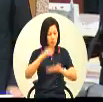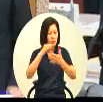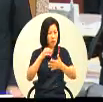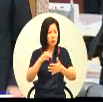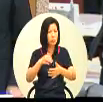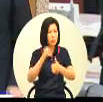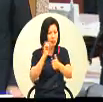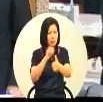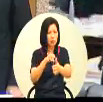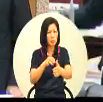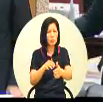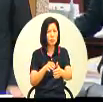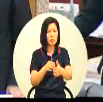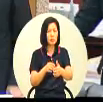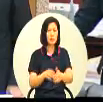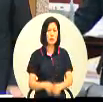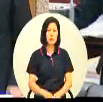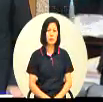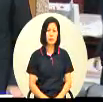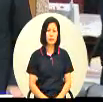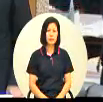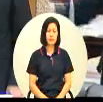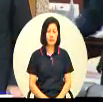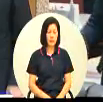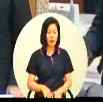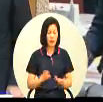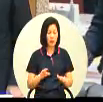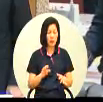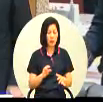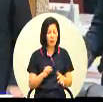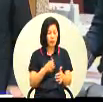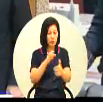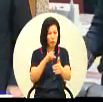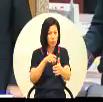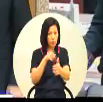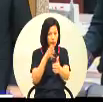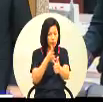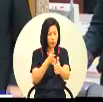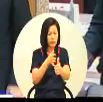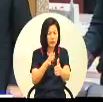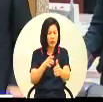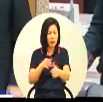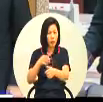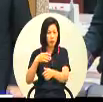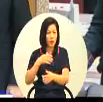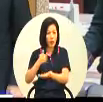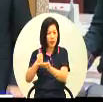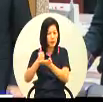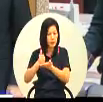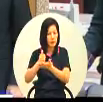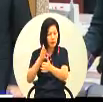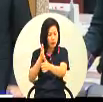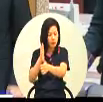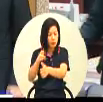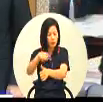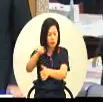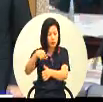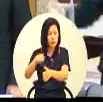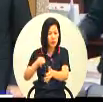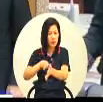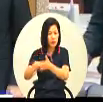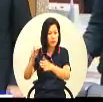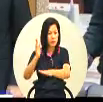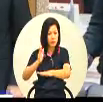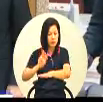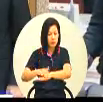析。我为了这个质询啊，我还去请教很专业的包商，哎，还花了我很多时间呢，要不然本席也不是学工程的，我